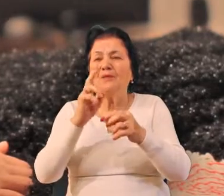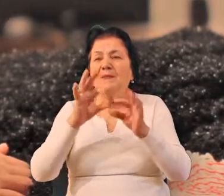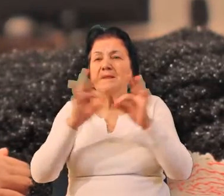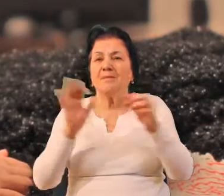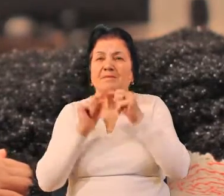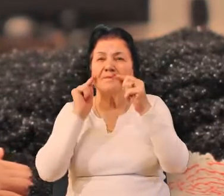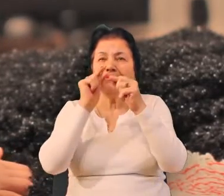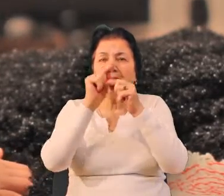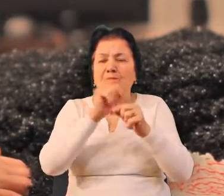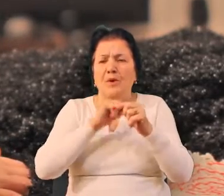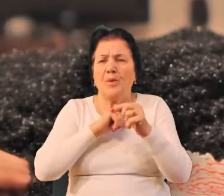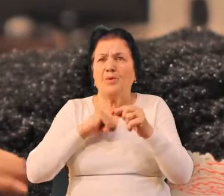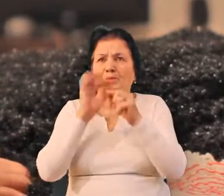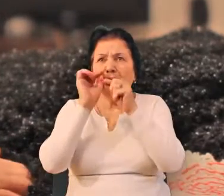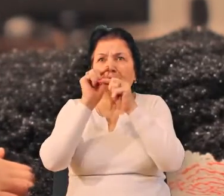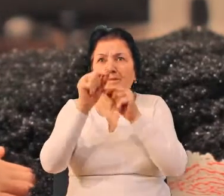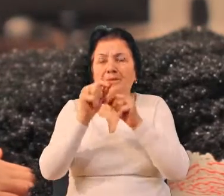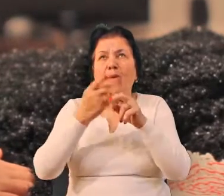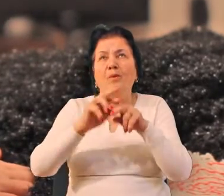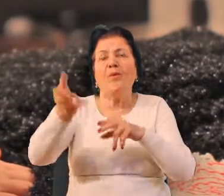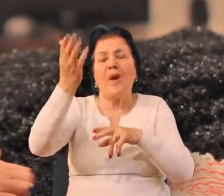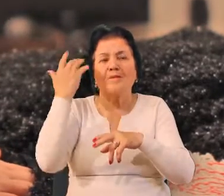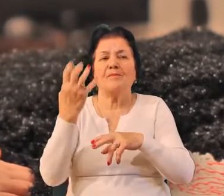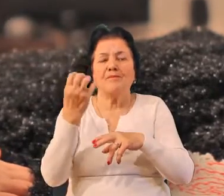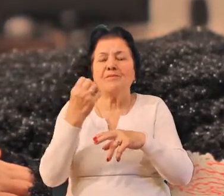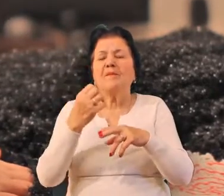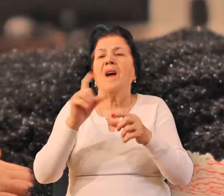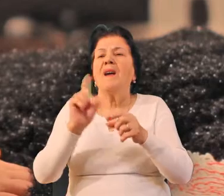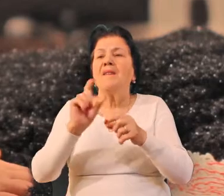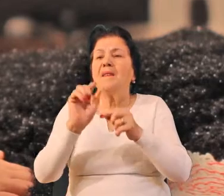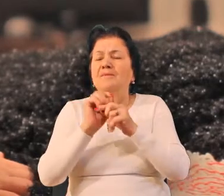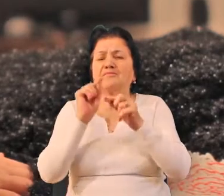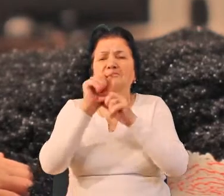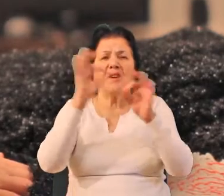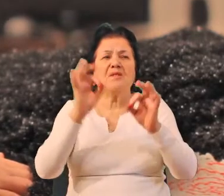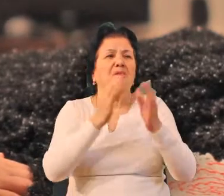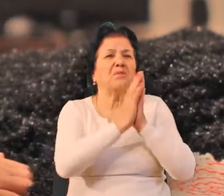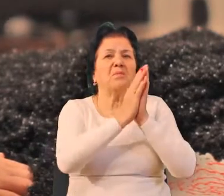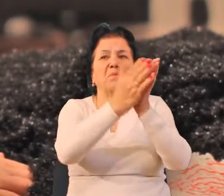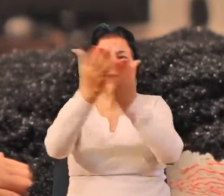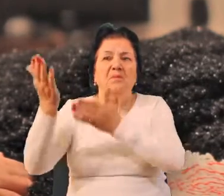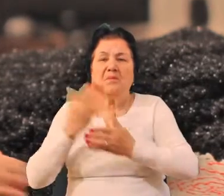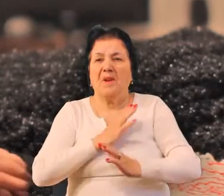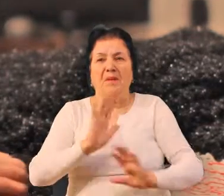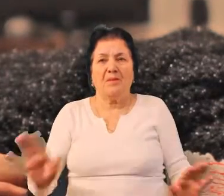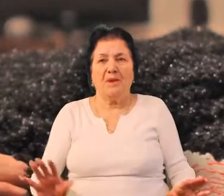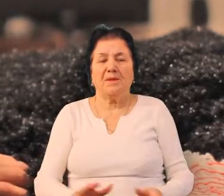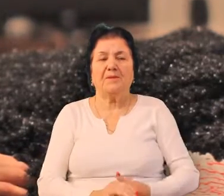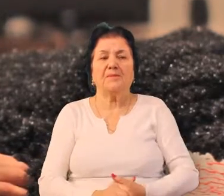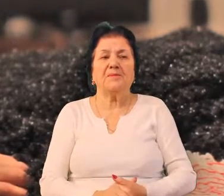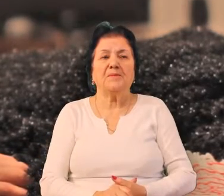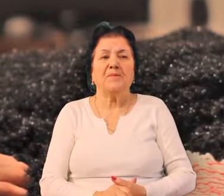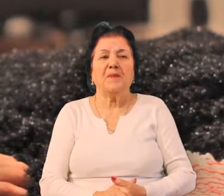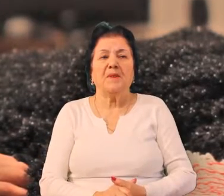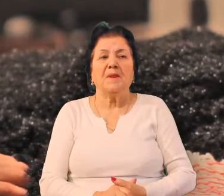bəs mən bu iynəni kimə saplatdırım? Mən götürüb iynəni dilimlə özüm sapladım. O